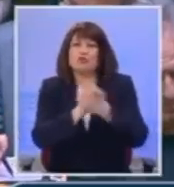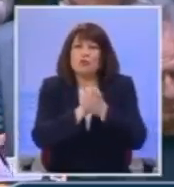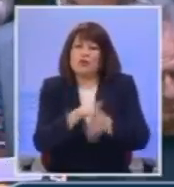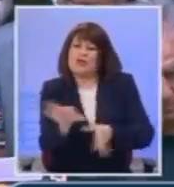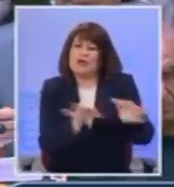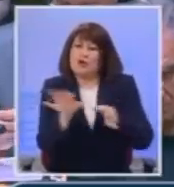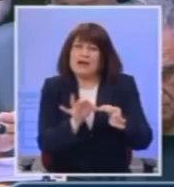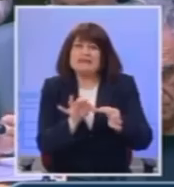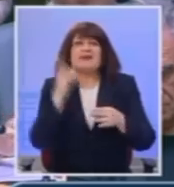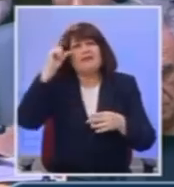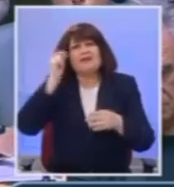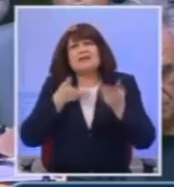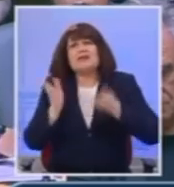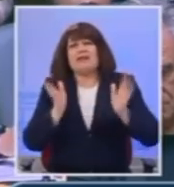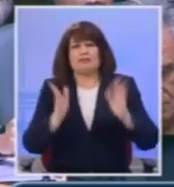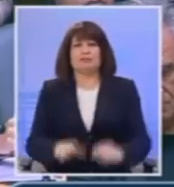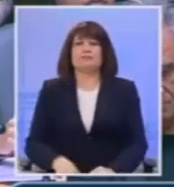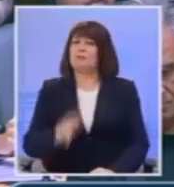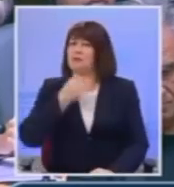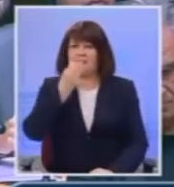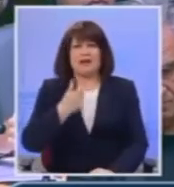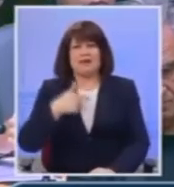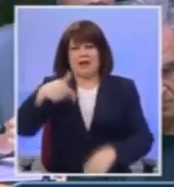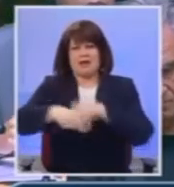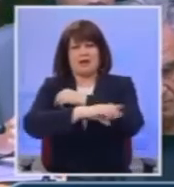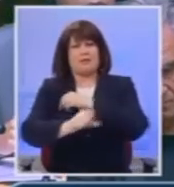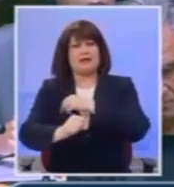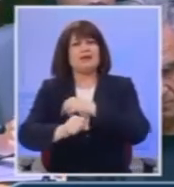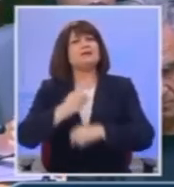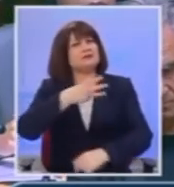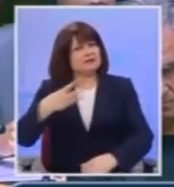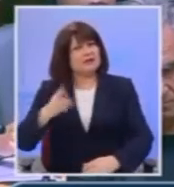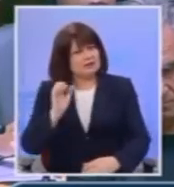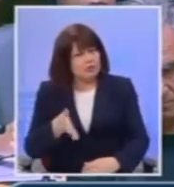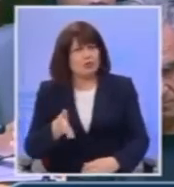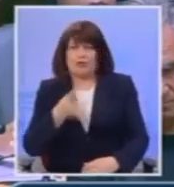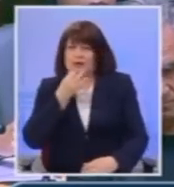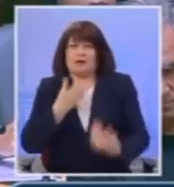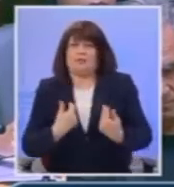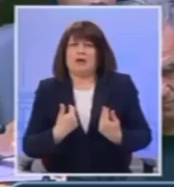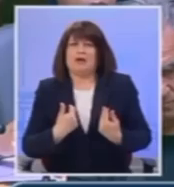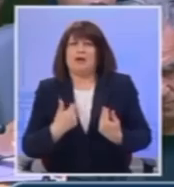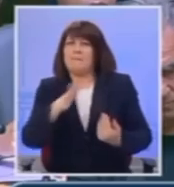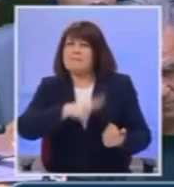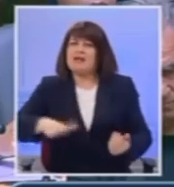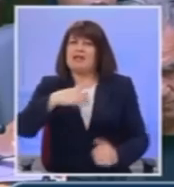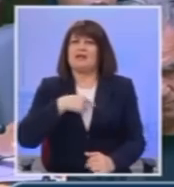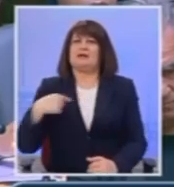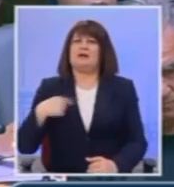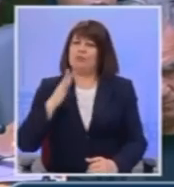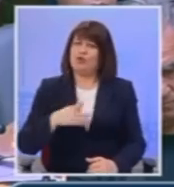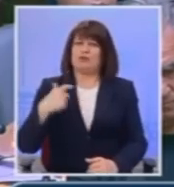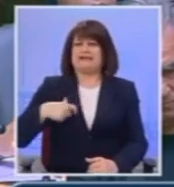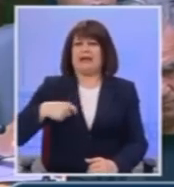πω, δεν είπε κανείς ότι η Γενική Γραμματής δεν μπορεί να είναι και στελέχη του ΣΥΡΙΖΑ. Και βεβαίως μπορεί να είναι. Όπως και οι περιφερειακοί διευθυντές μπορεί να είναι στελέχη του